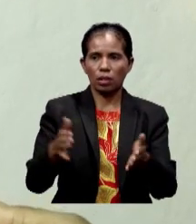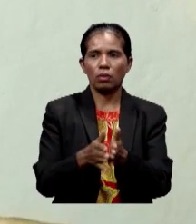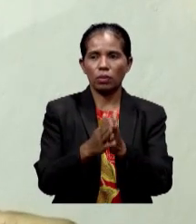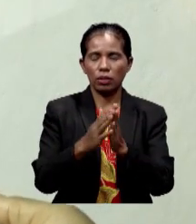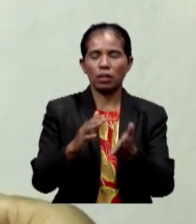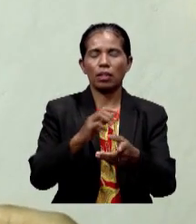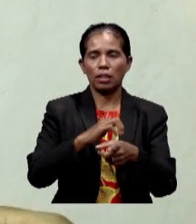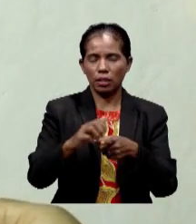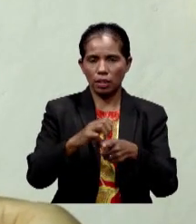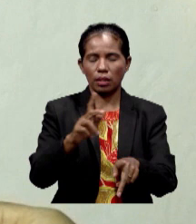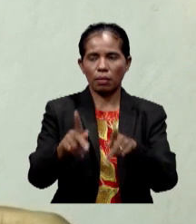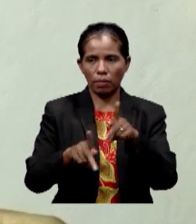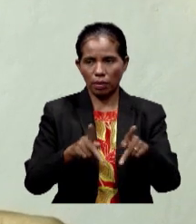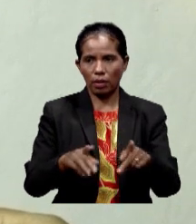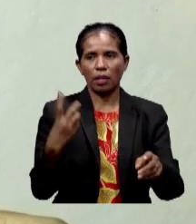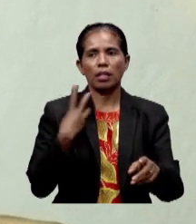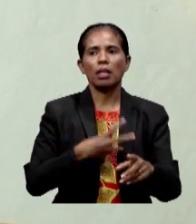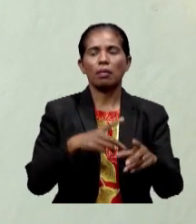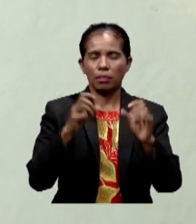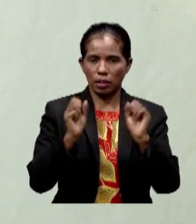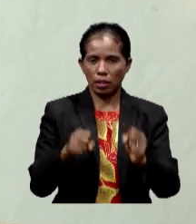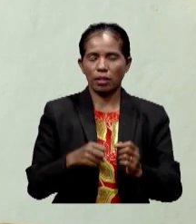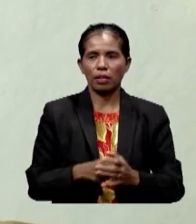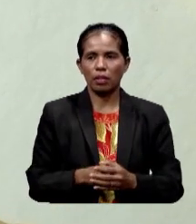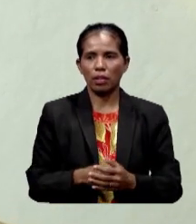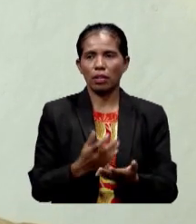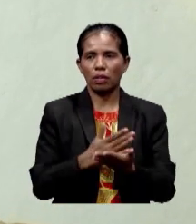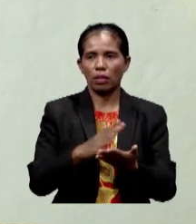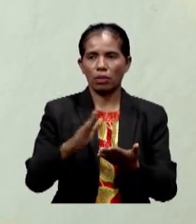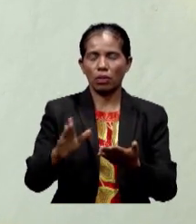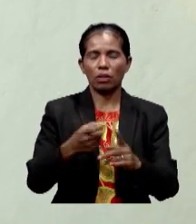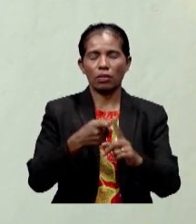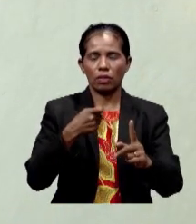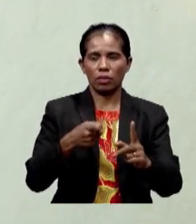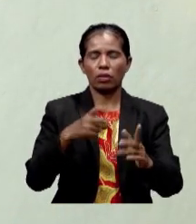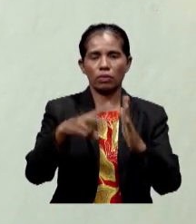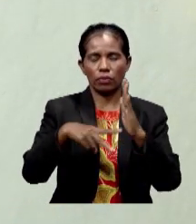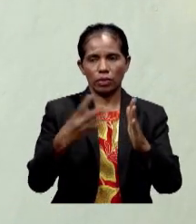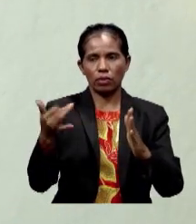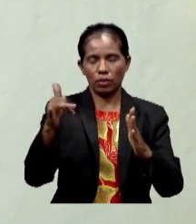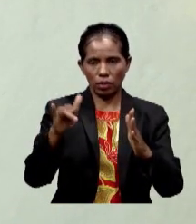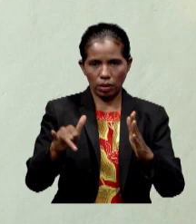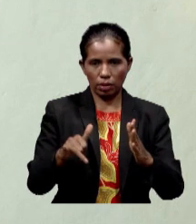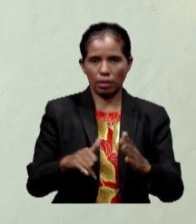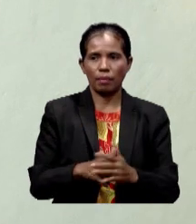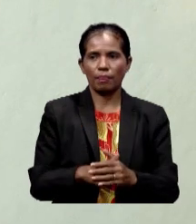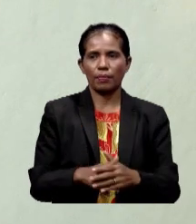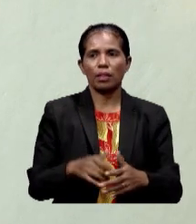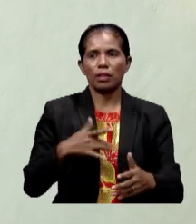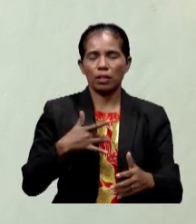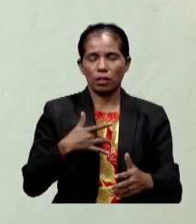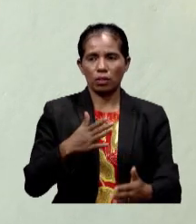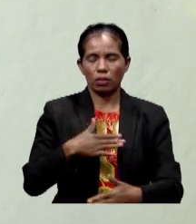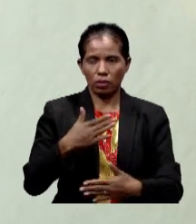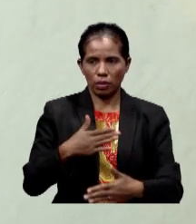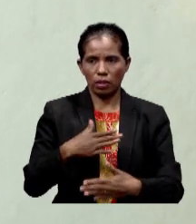dari pe ba ya mos balu ami tengi hola fa sira fa arkivu sira ne antau ho sentimento bahwa konten itu